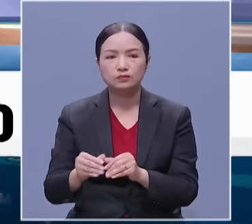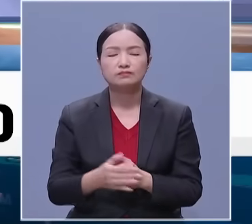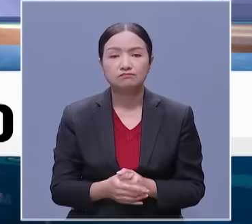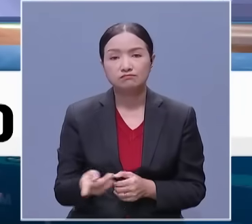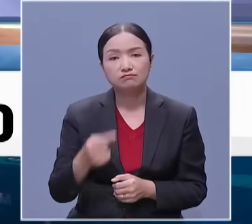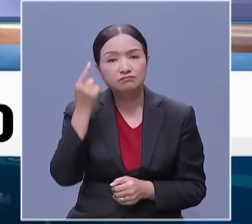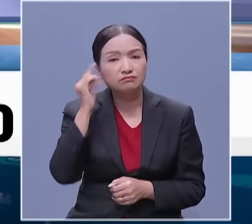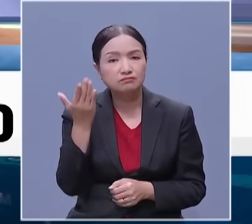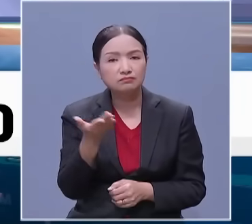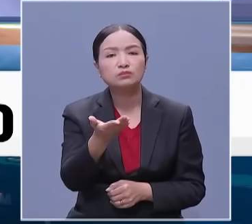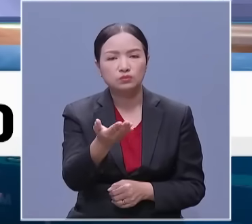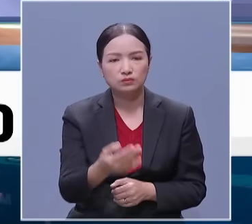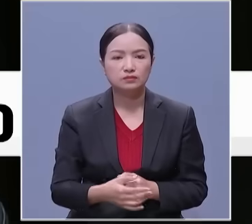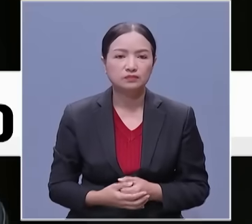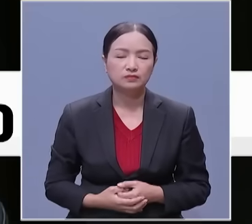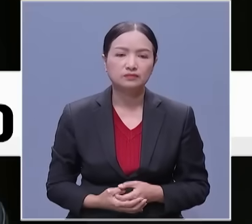วไปฟังเสียงดูนะคะ